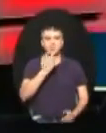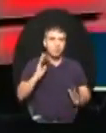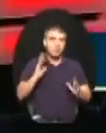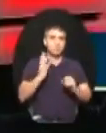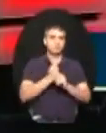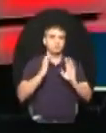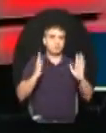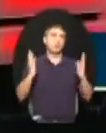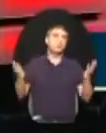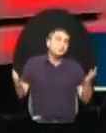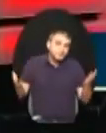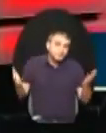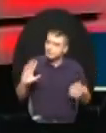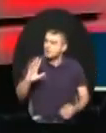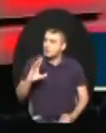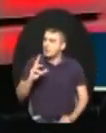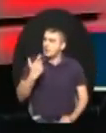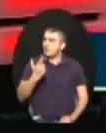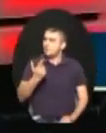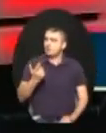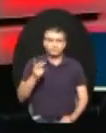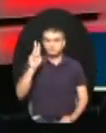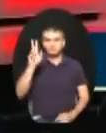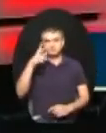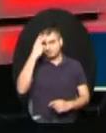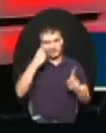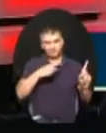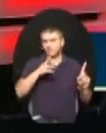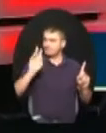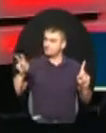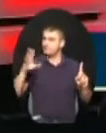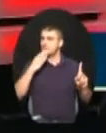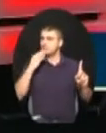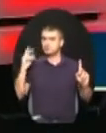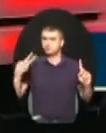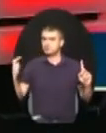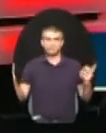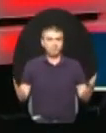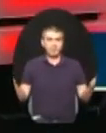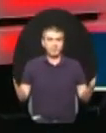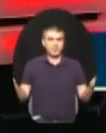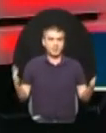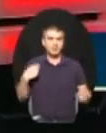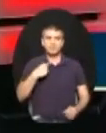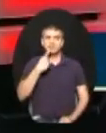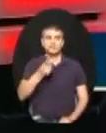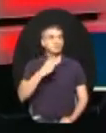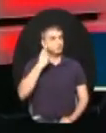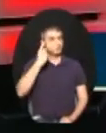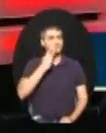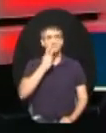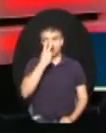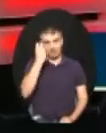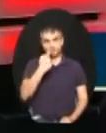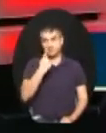מאוד מוצלחת, אז למה לעבוד על הערבים מצד אחד וגם כן לעבוד על היהודים מצד אחד? אני חושב שבשפה הערבית